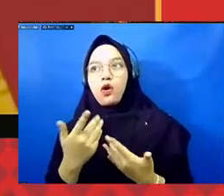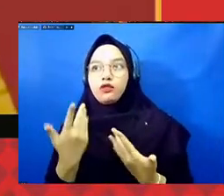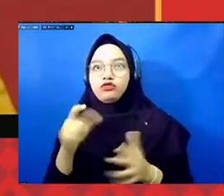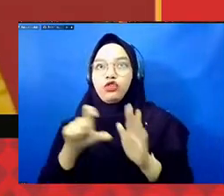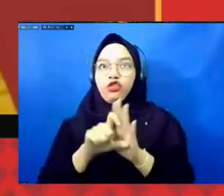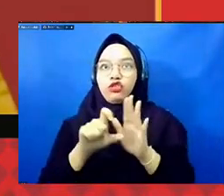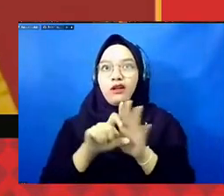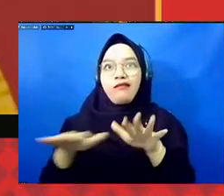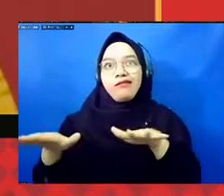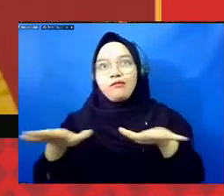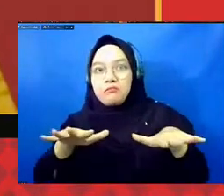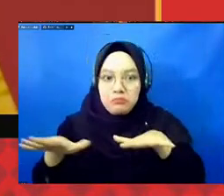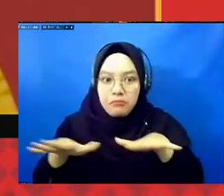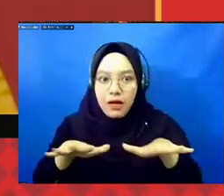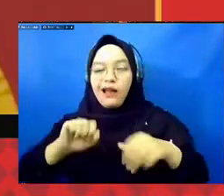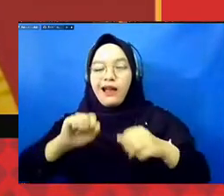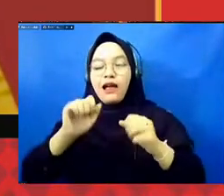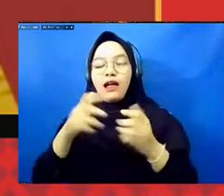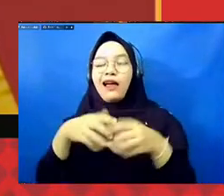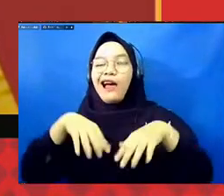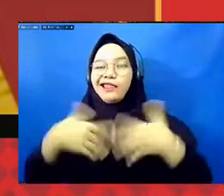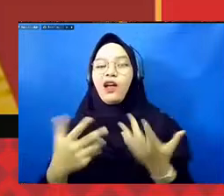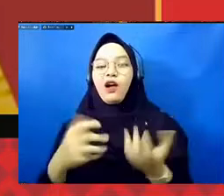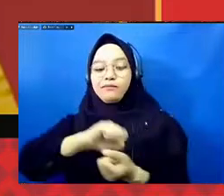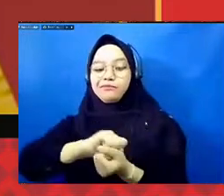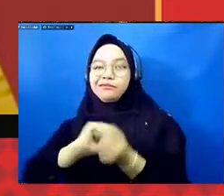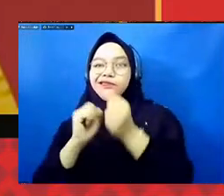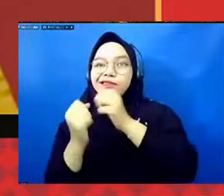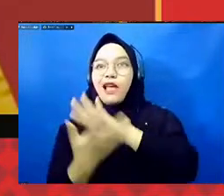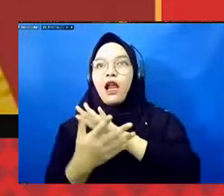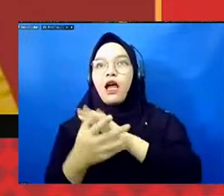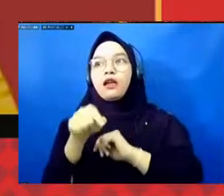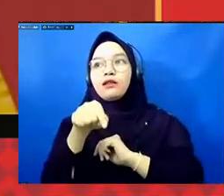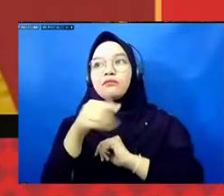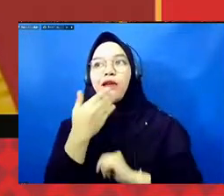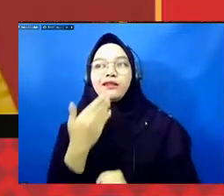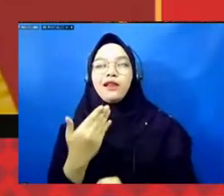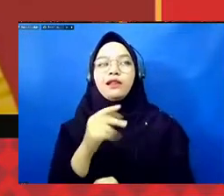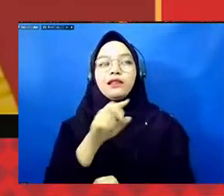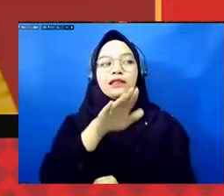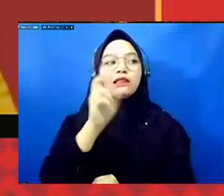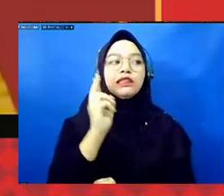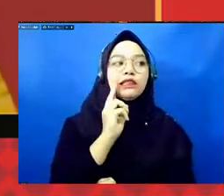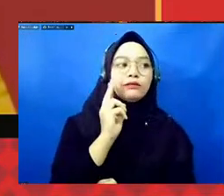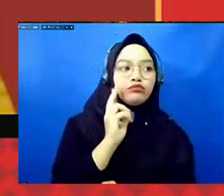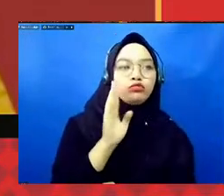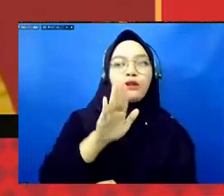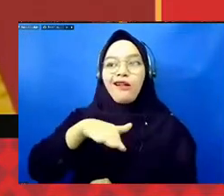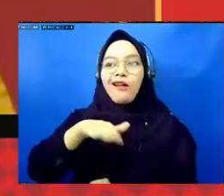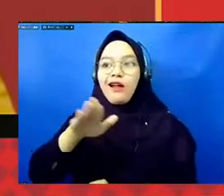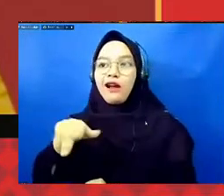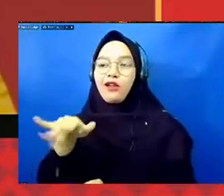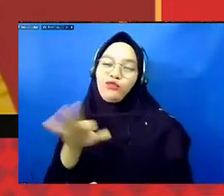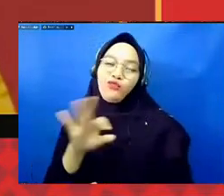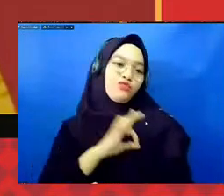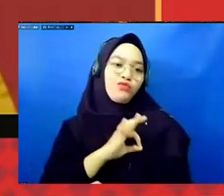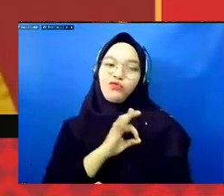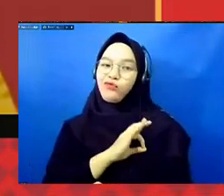ya, kita juga lihat bahwa ibu-ibu dan anak itu yang paling tidak diuntungkan